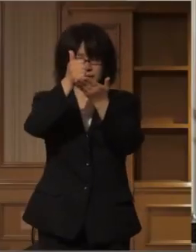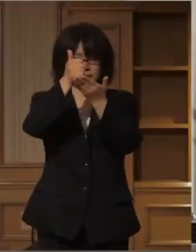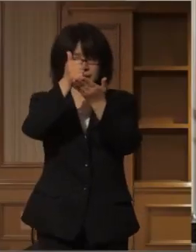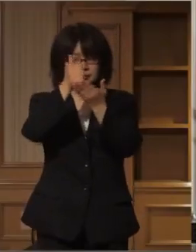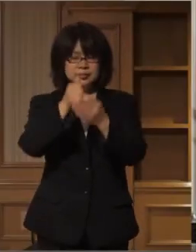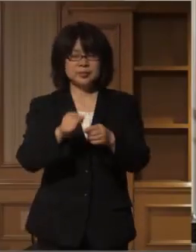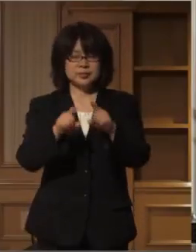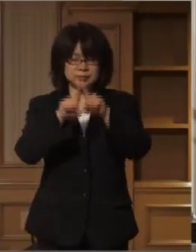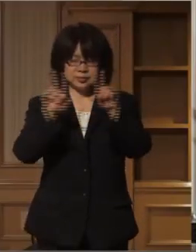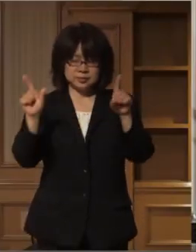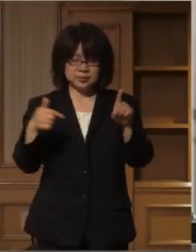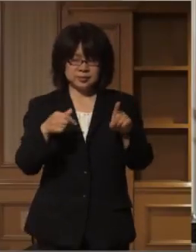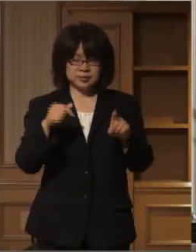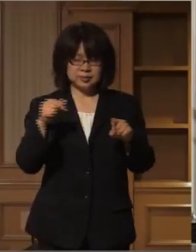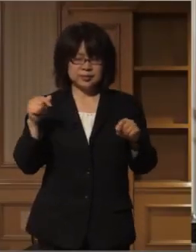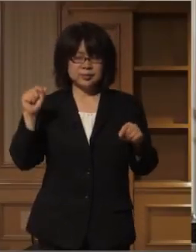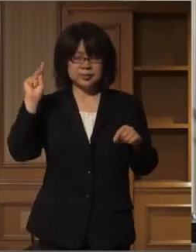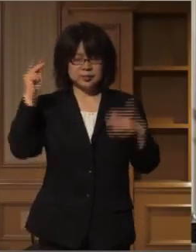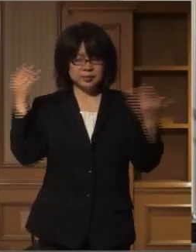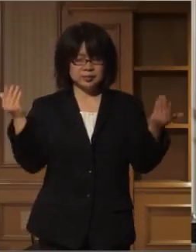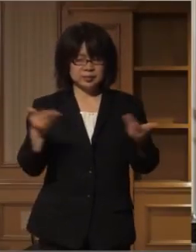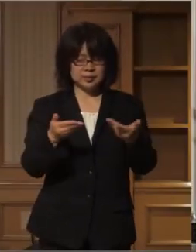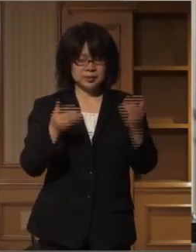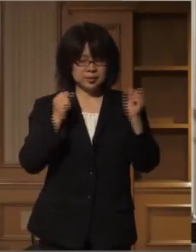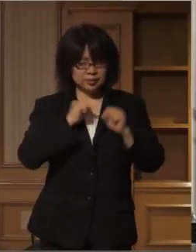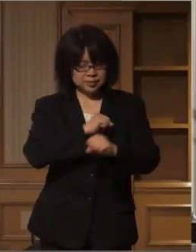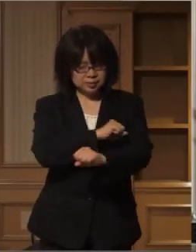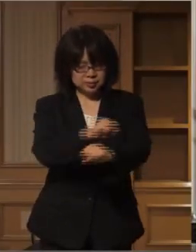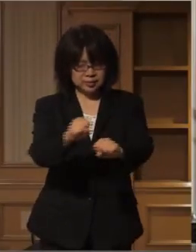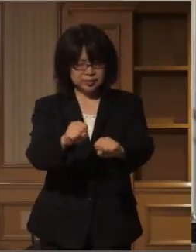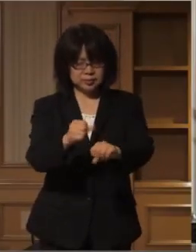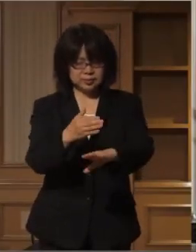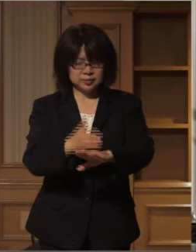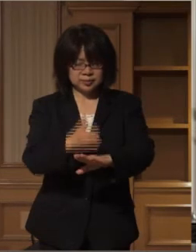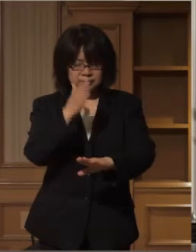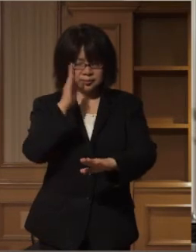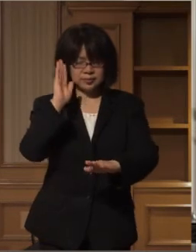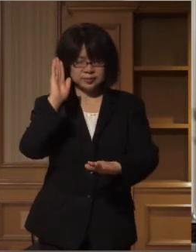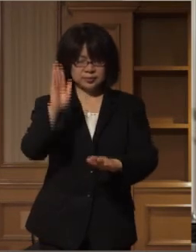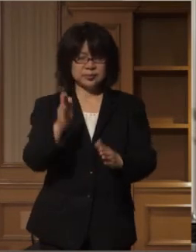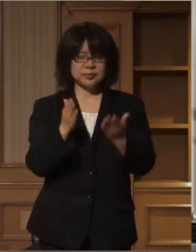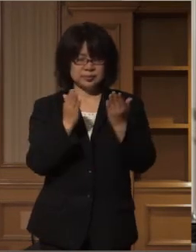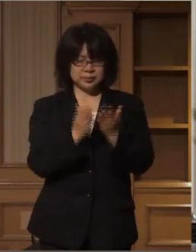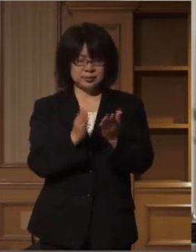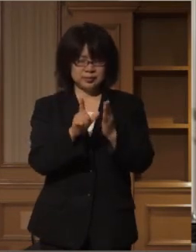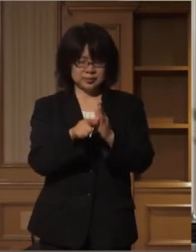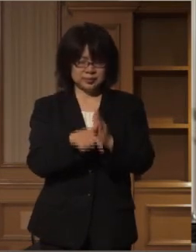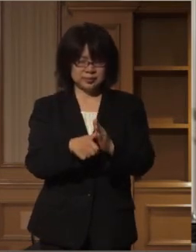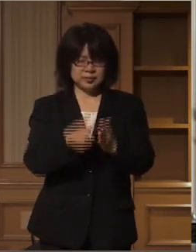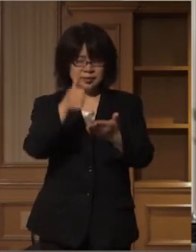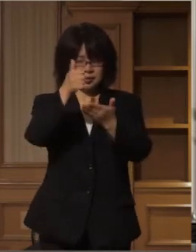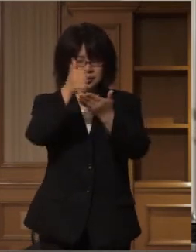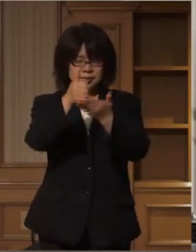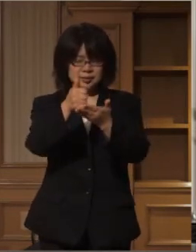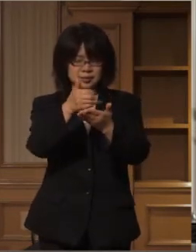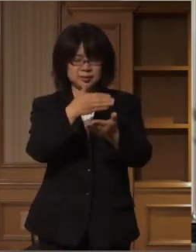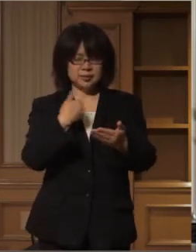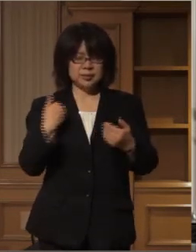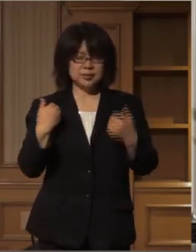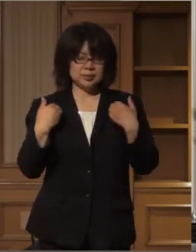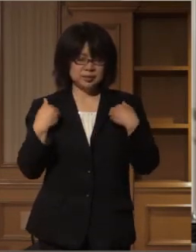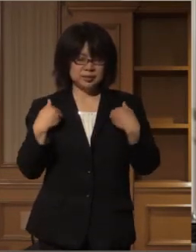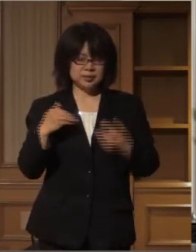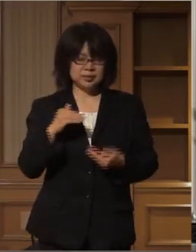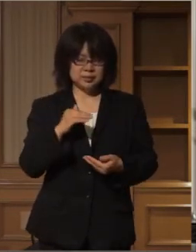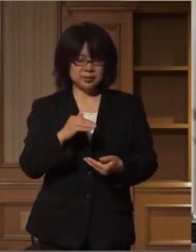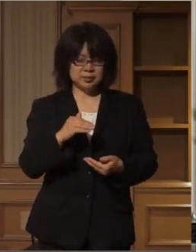てくださることを本当にありがとうございます。これからのカリスマセミナーにおいて、主が私たちに必要なことからを語ってく